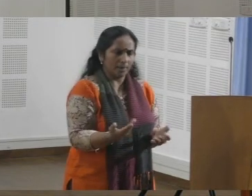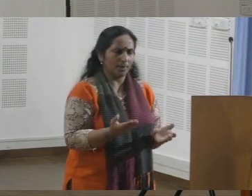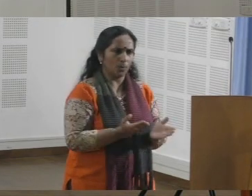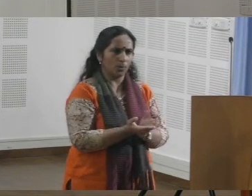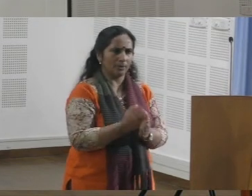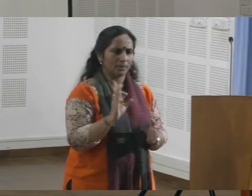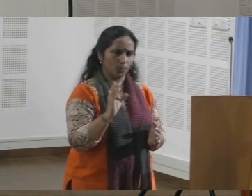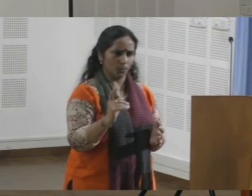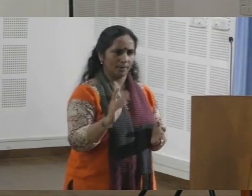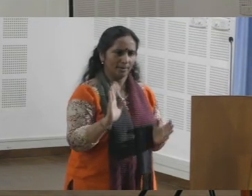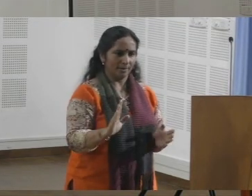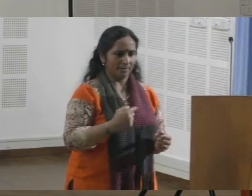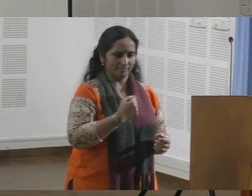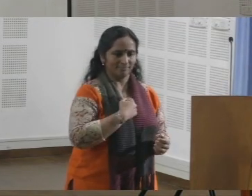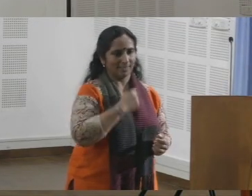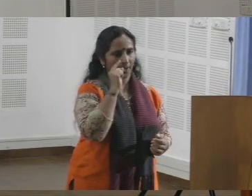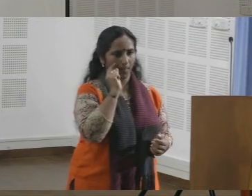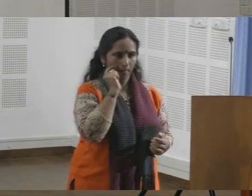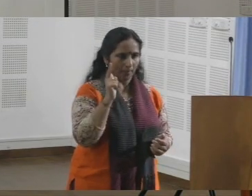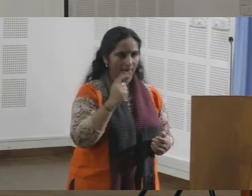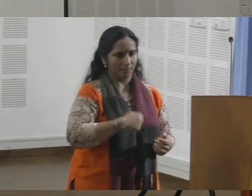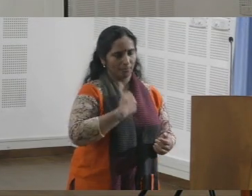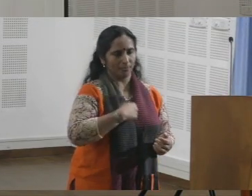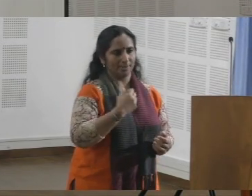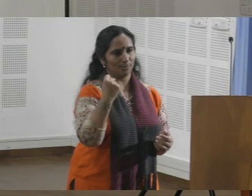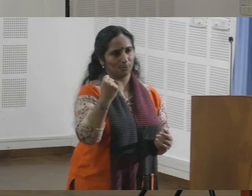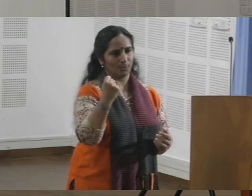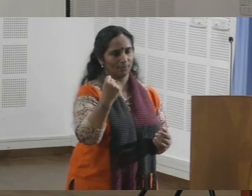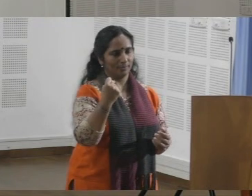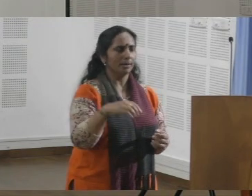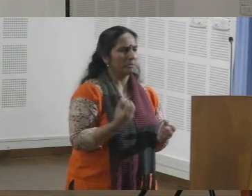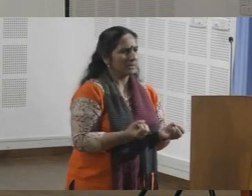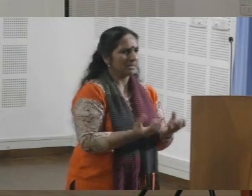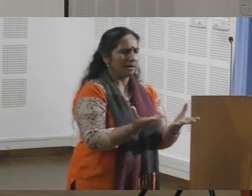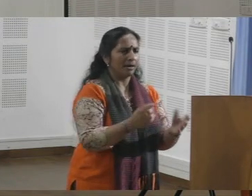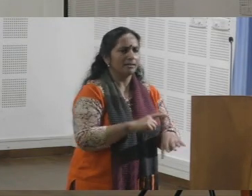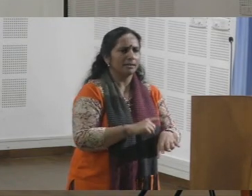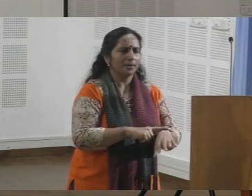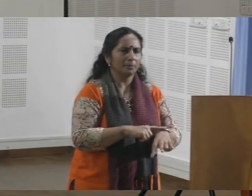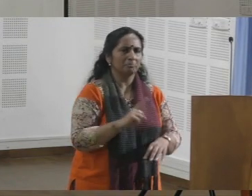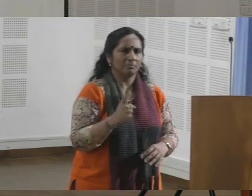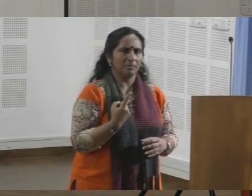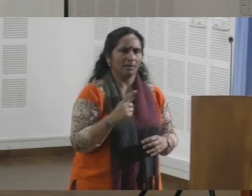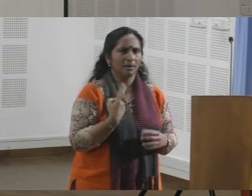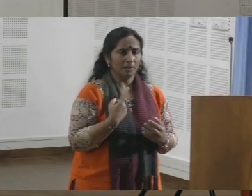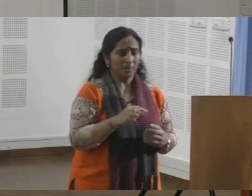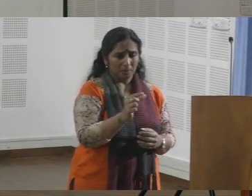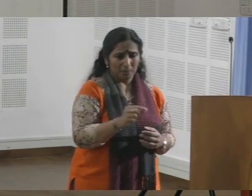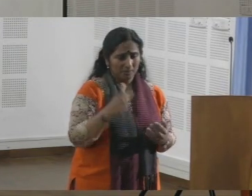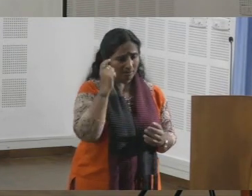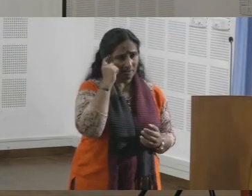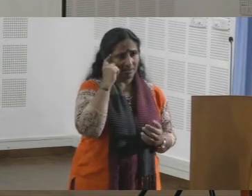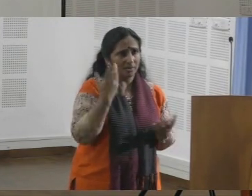എനിക്ക് തന്നെ മനസ്സിൽ വന്നു. അപ്പോൾ തുടങ്ങിയപ്പോൾ എല്ലാവരും ഭയങ്കര പ്രശ്നമാണ്, ആർക്കും ഒന്നും ചെയ്യാനില്ല എന്ന്